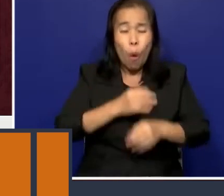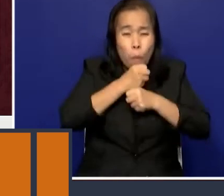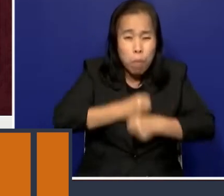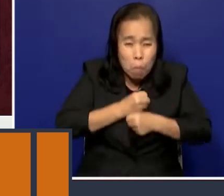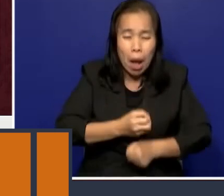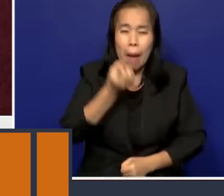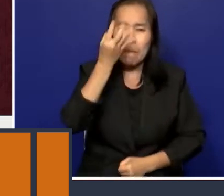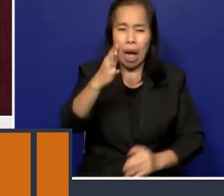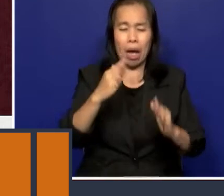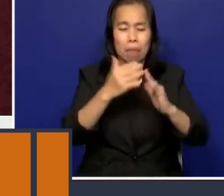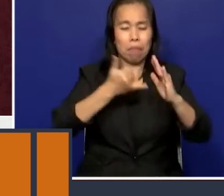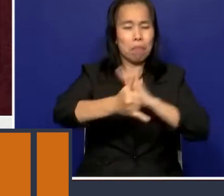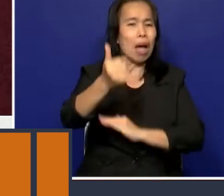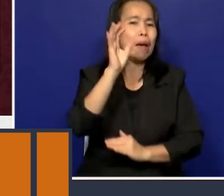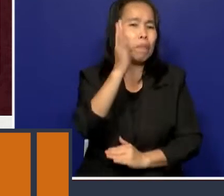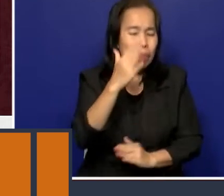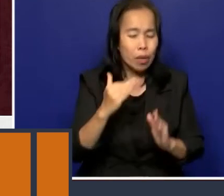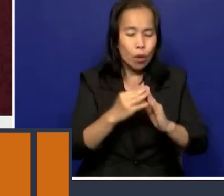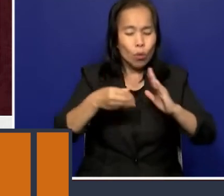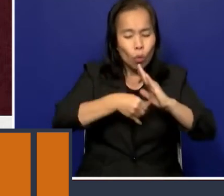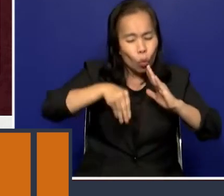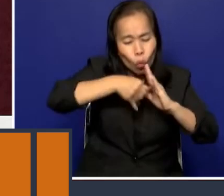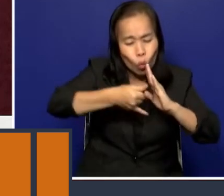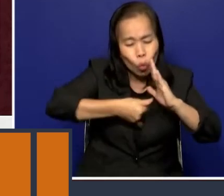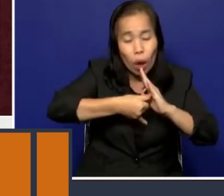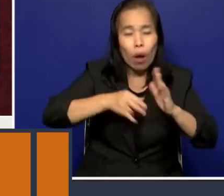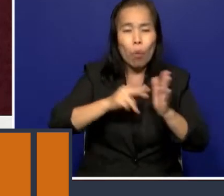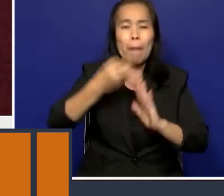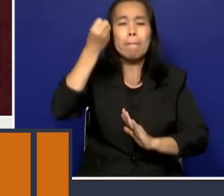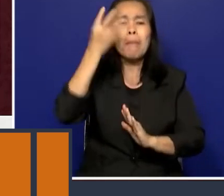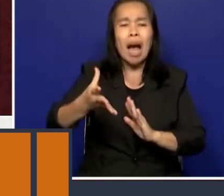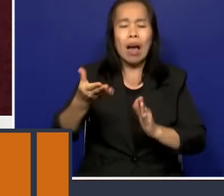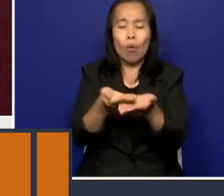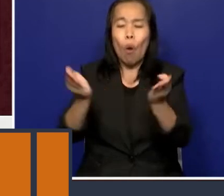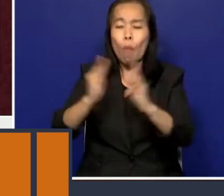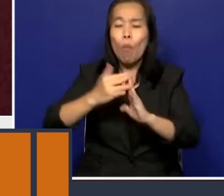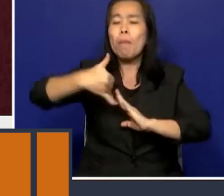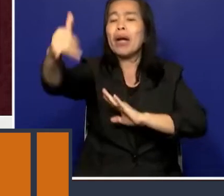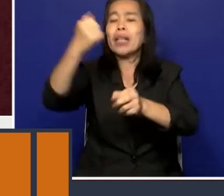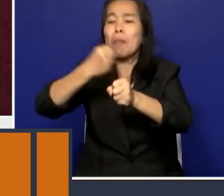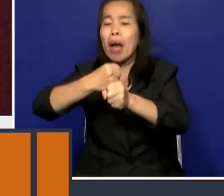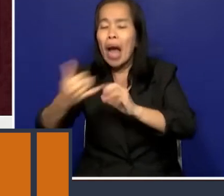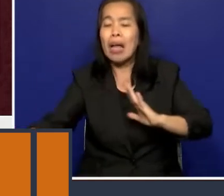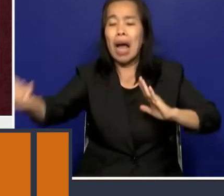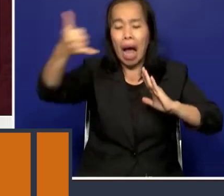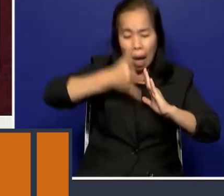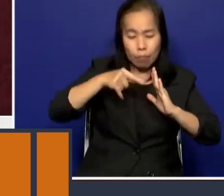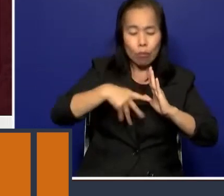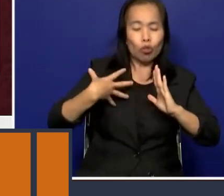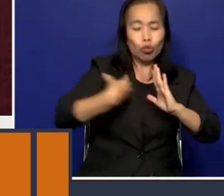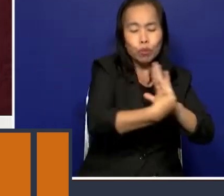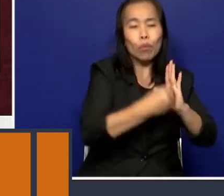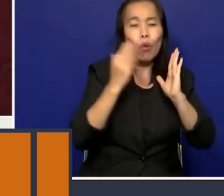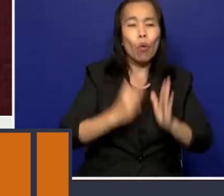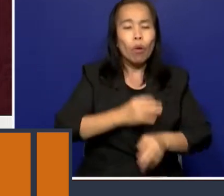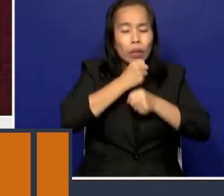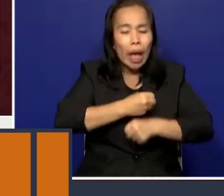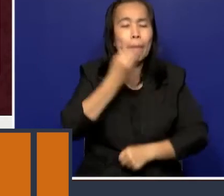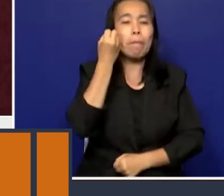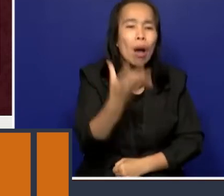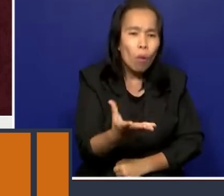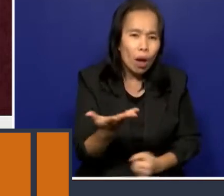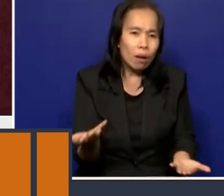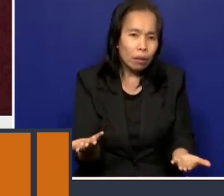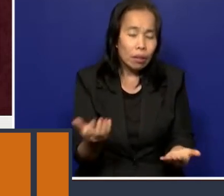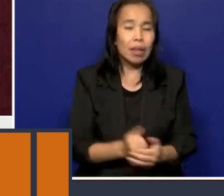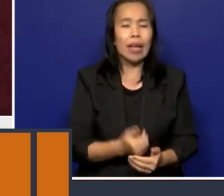การติดเชือถ้าจะเกิดขึ้ก็ติดจากลูกหลานในวัยทำงานที่ไปติดจากคนอื่นจากขางนอก.ทำไม neitherผู้